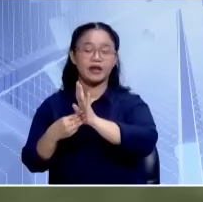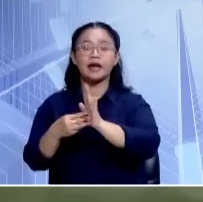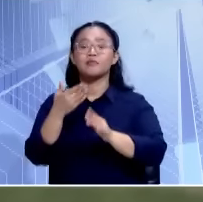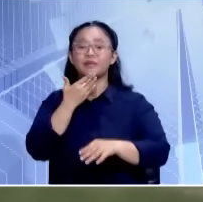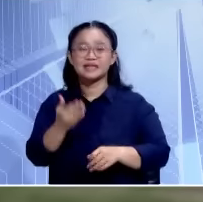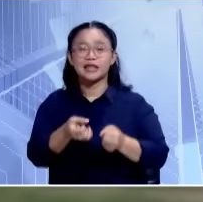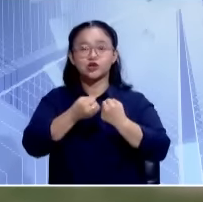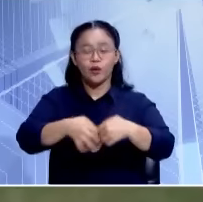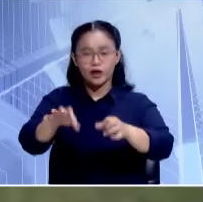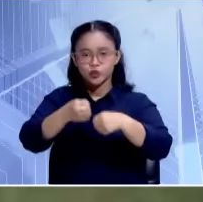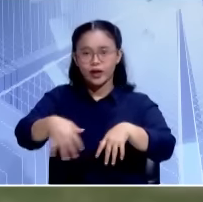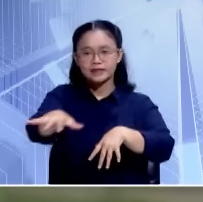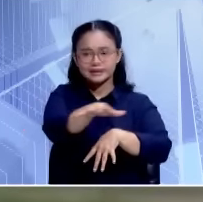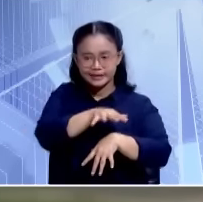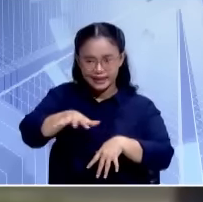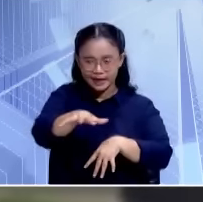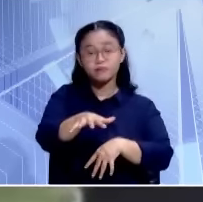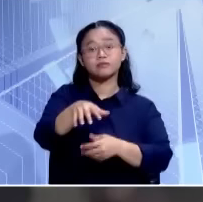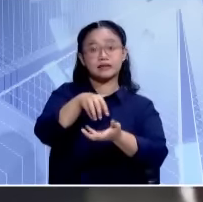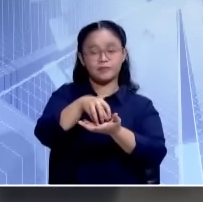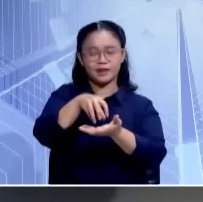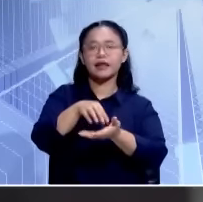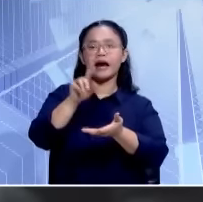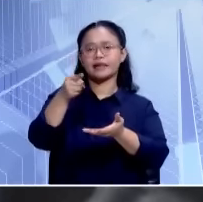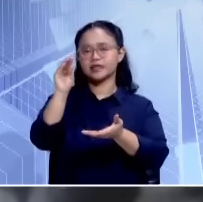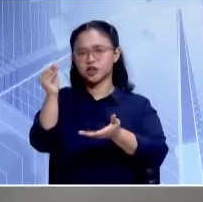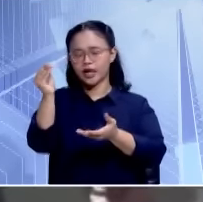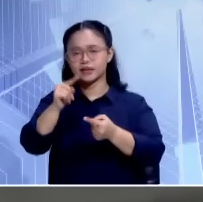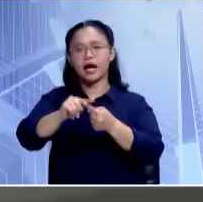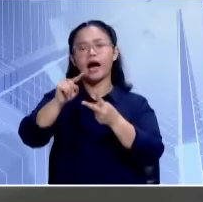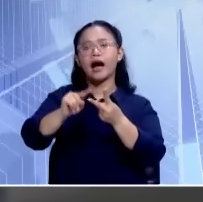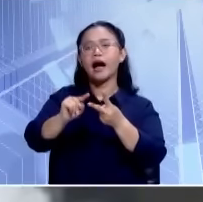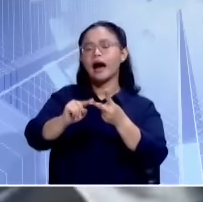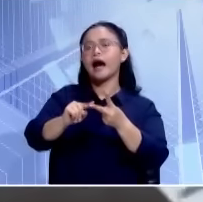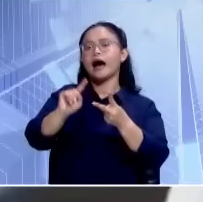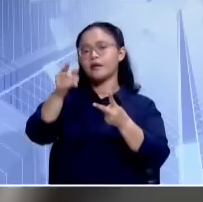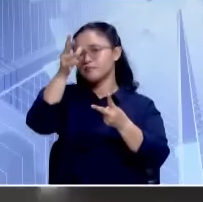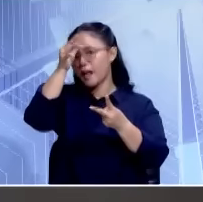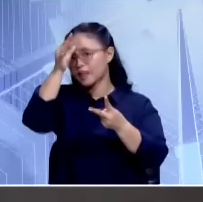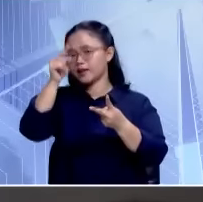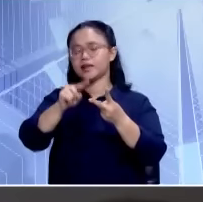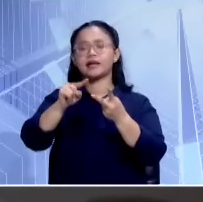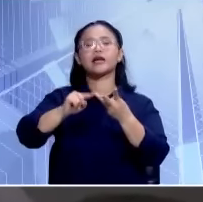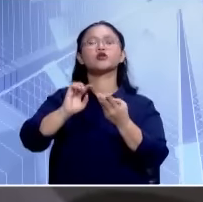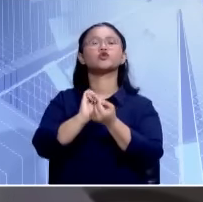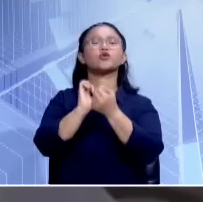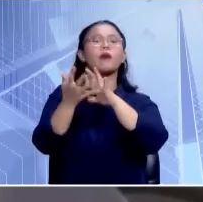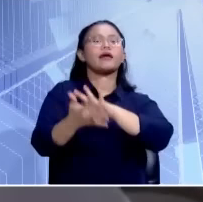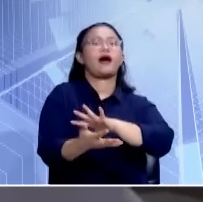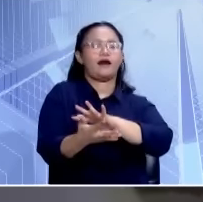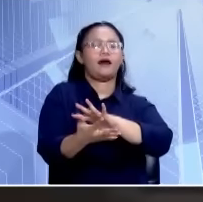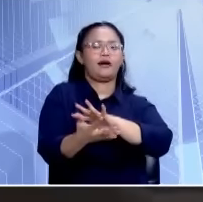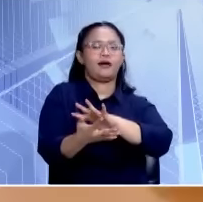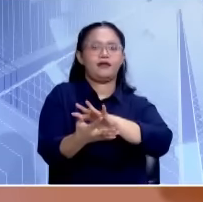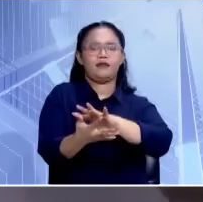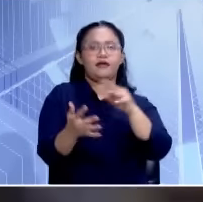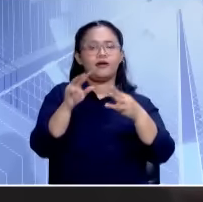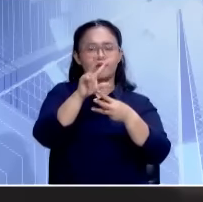Banjarmasin Utara. Hasil pemeriksaan, MM merupakan operator peredaran narkoba untuk wilayah Jakarta, Surabaya, dan